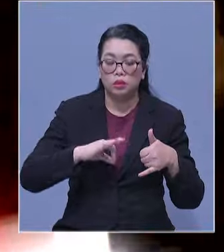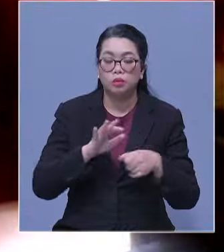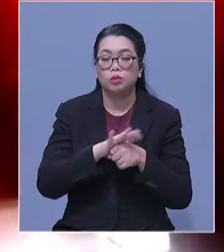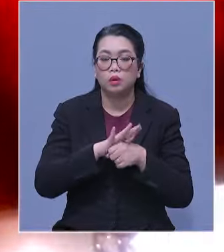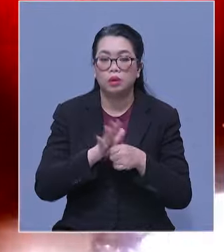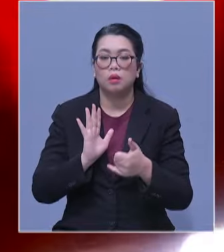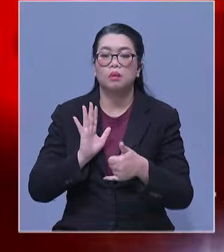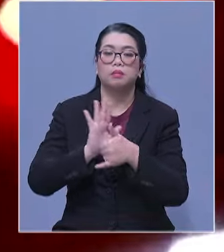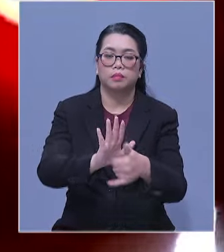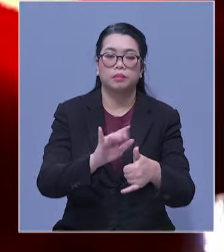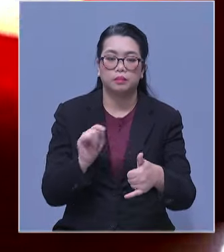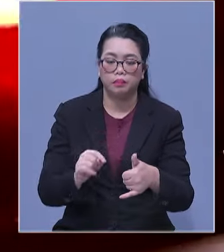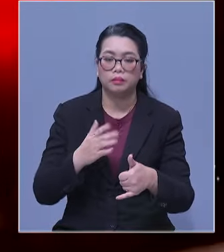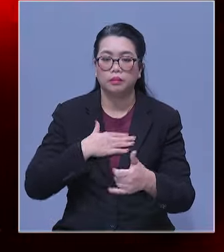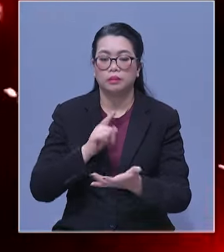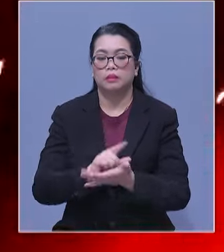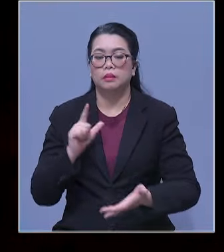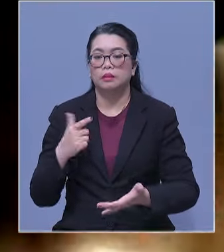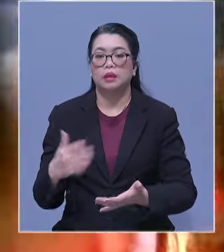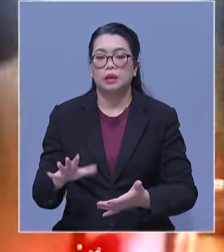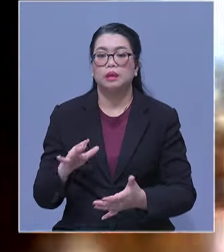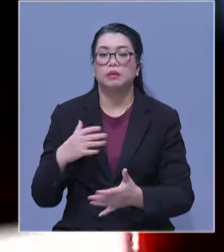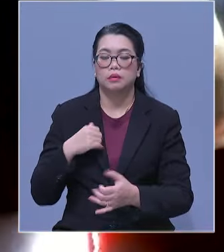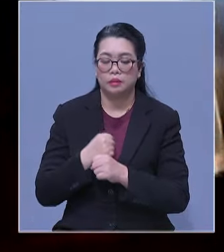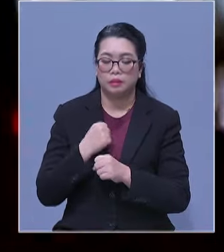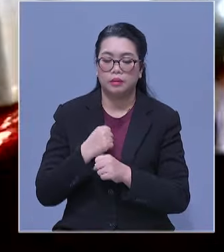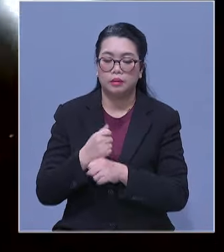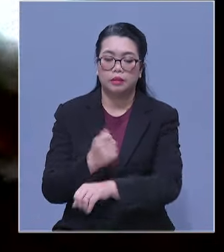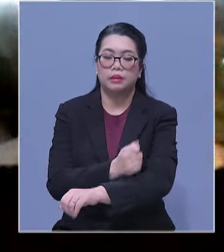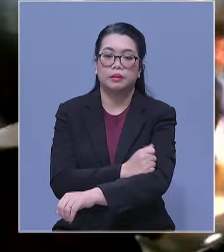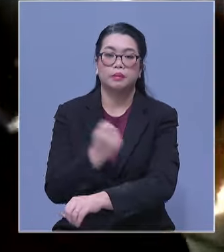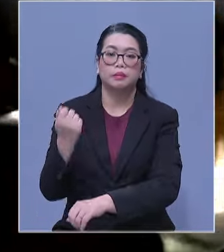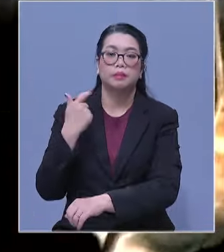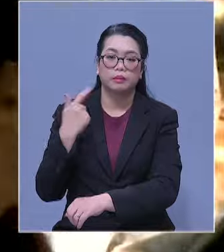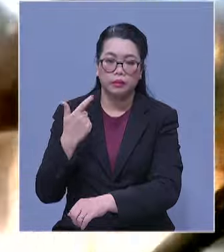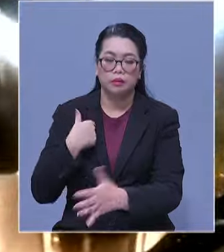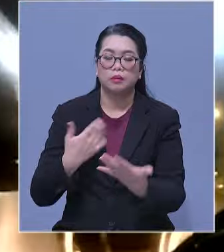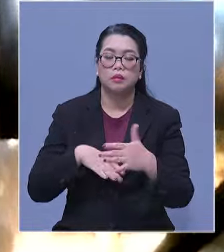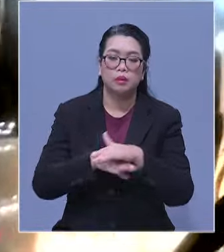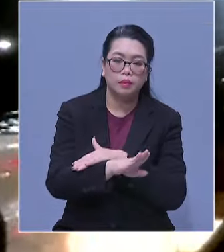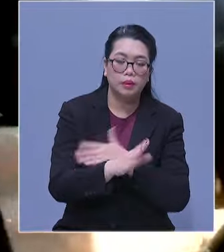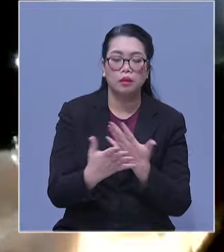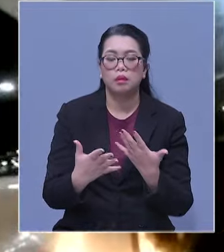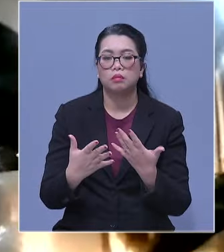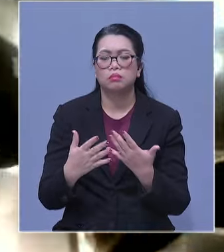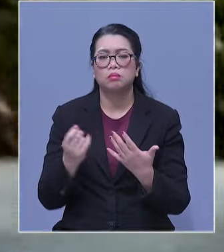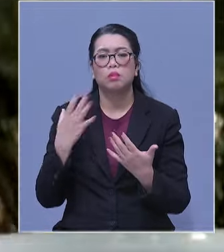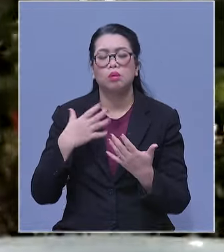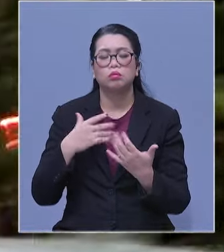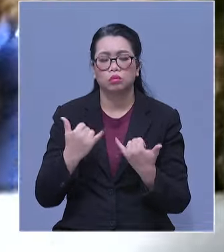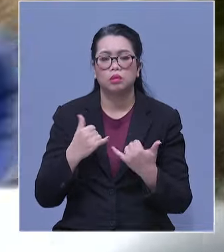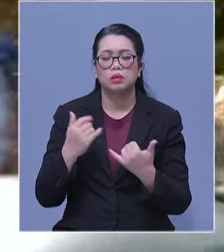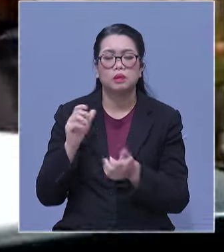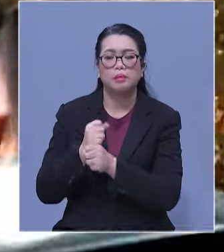นะคะภายหลังเกิดเหตุตัวเองลาออกไปแล้วจากบริษัทแล้วก็ออกมาทำงานรับจ้างและช่วงที่หลบหนีก็อันนี้ก็แปลกๆไหมคุณผู้ชม